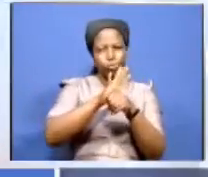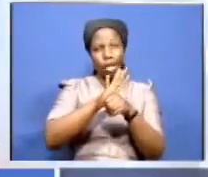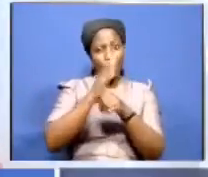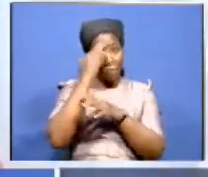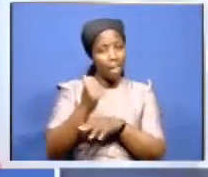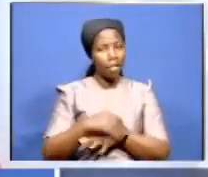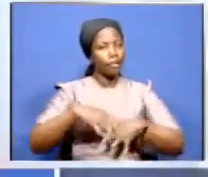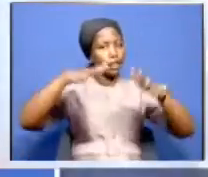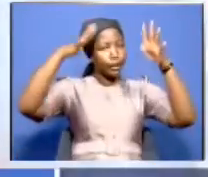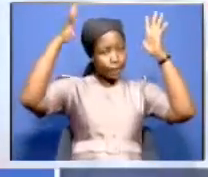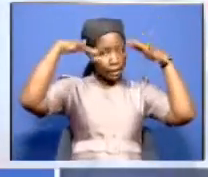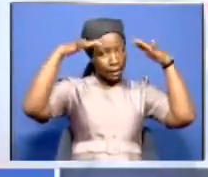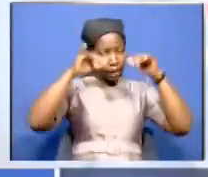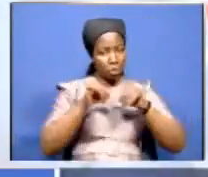inayoendelea.